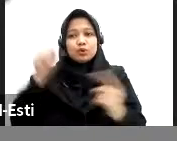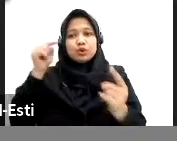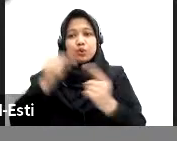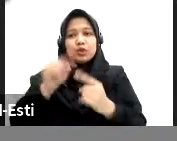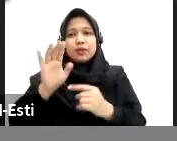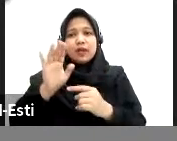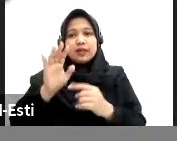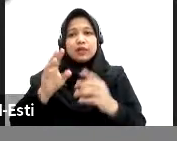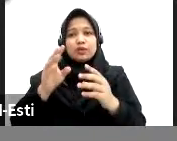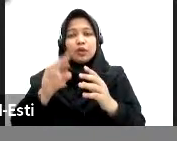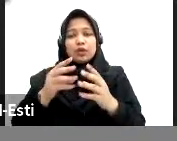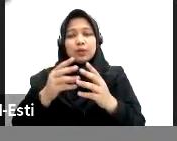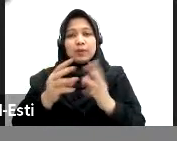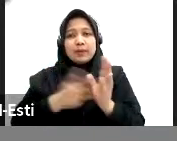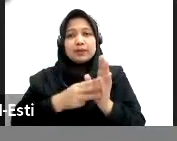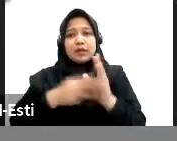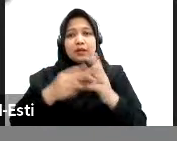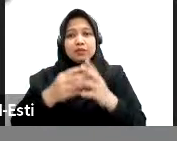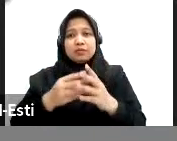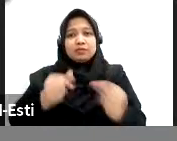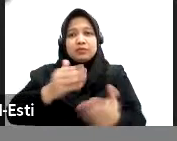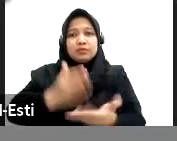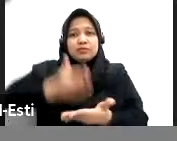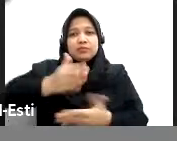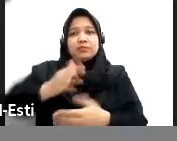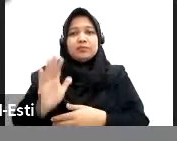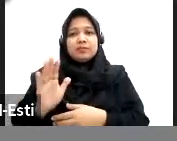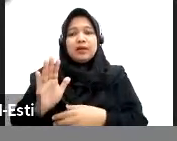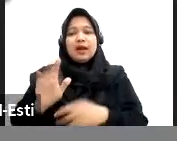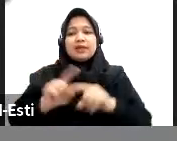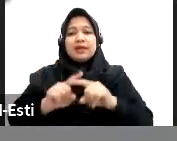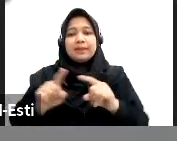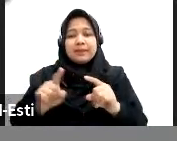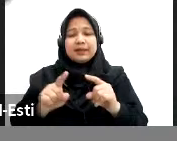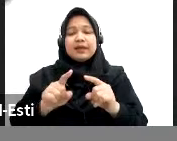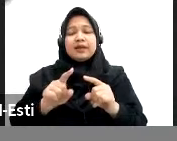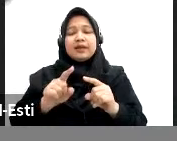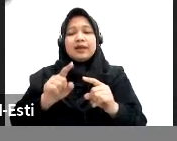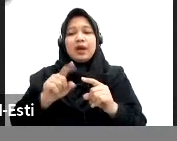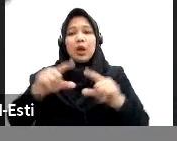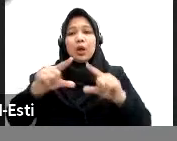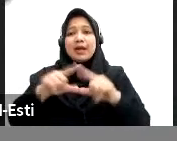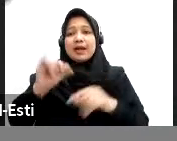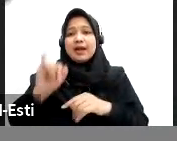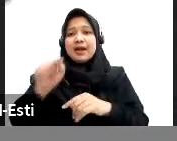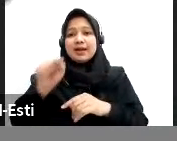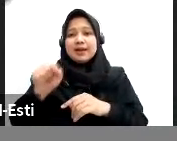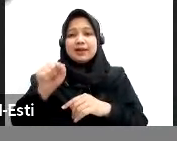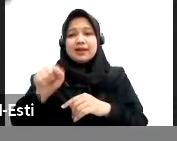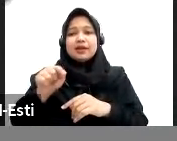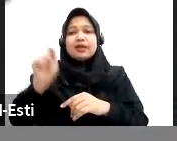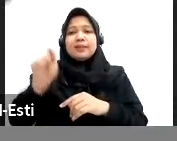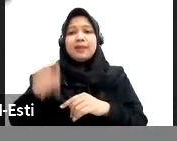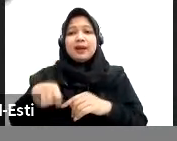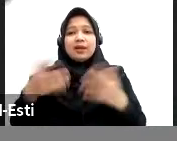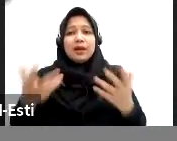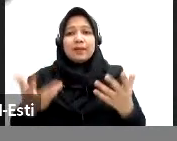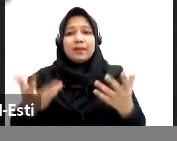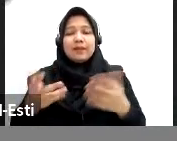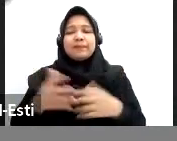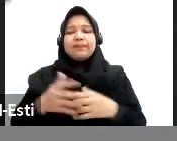kalau Om dari literatur yang kami dapatkan bahwa kecerdasan artifisial ini kemudian banyak digunakan